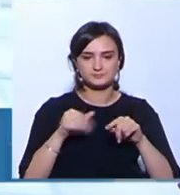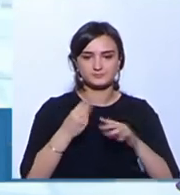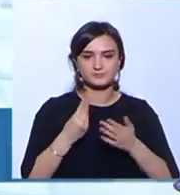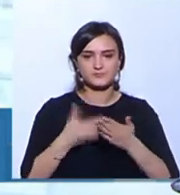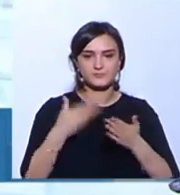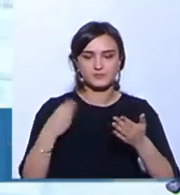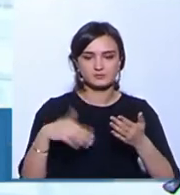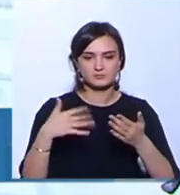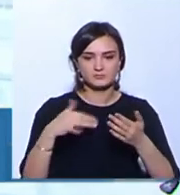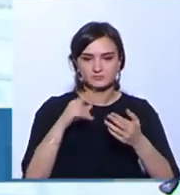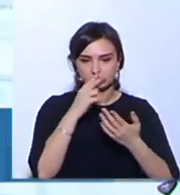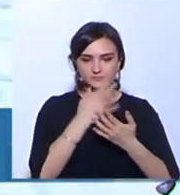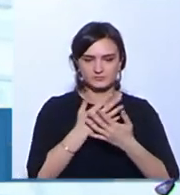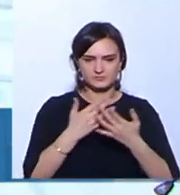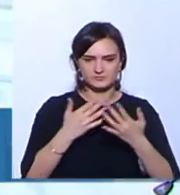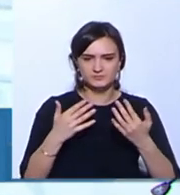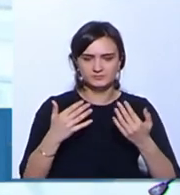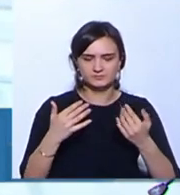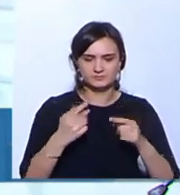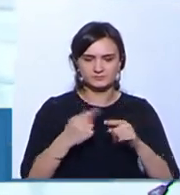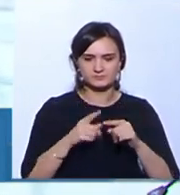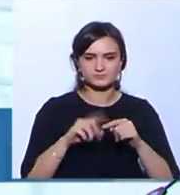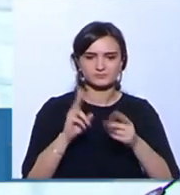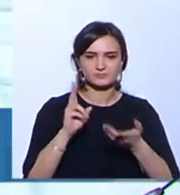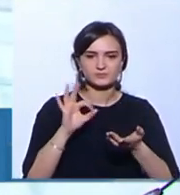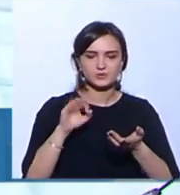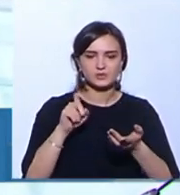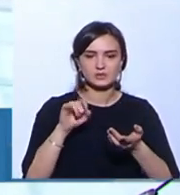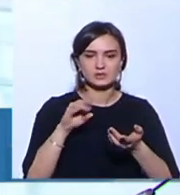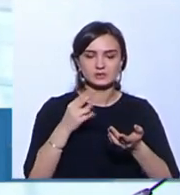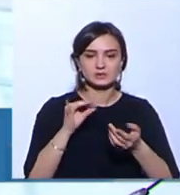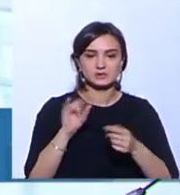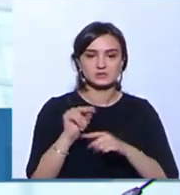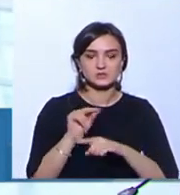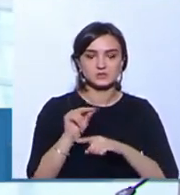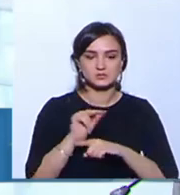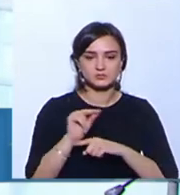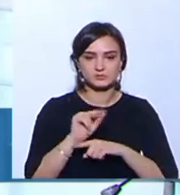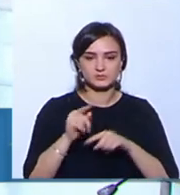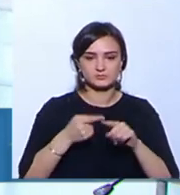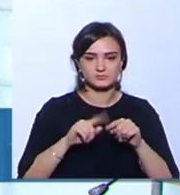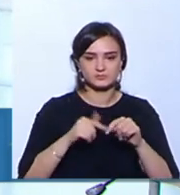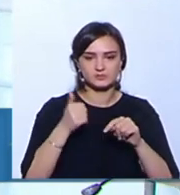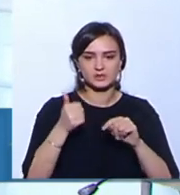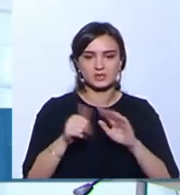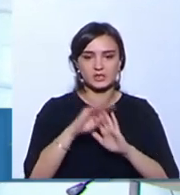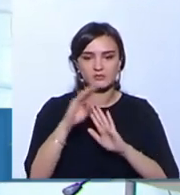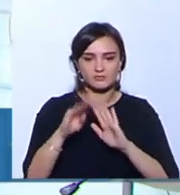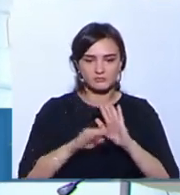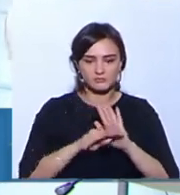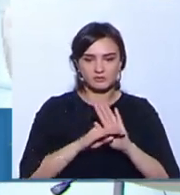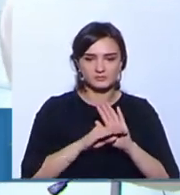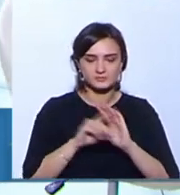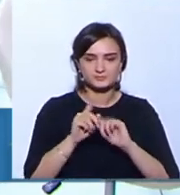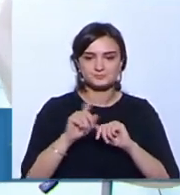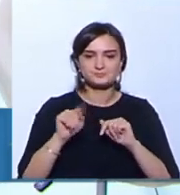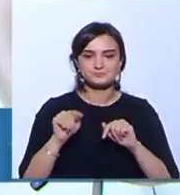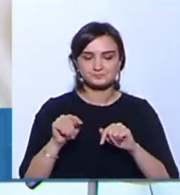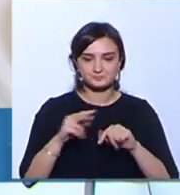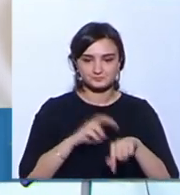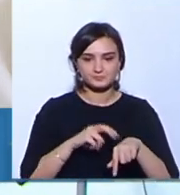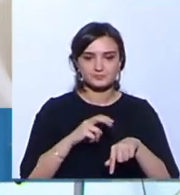ძვირად ღირებულ პრეპარატებს. კოლხიცინით მკურნალობას იმდენად კარგად ექვემდებარება, რომ